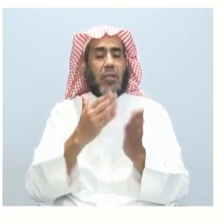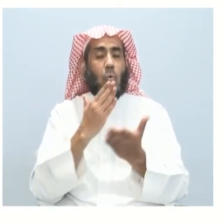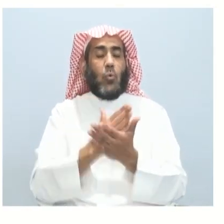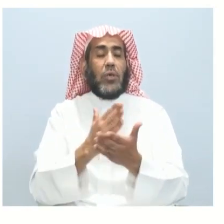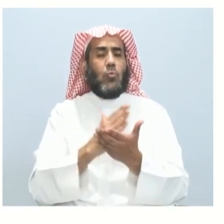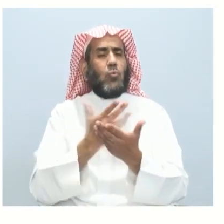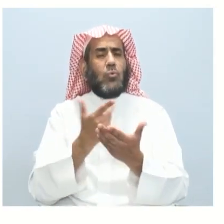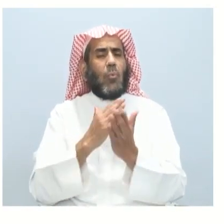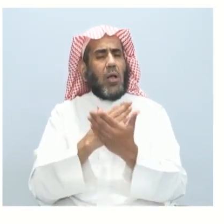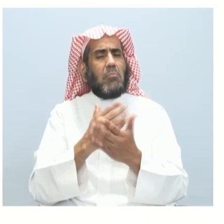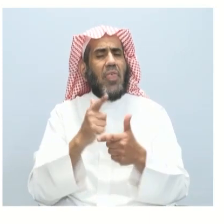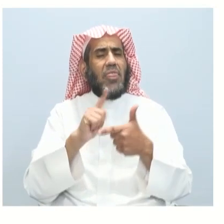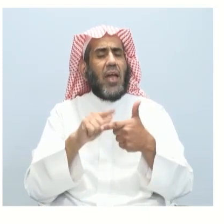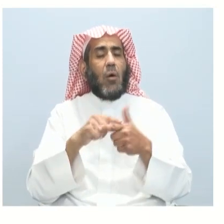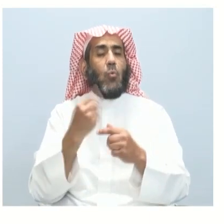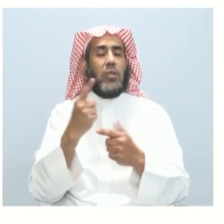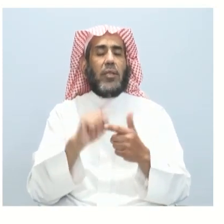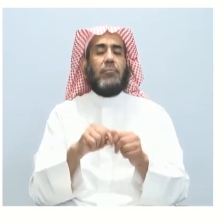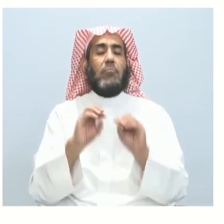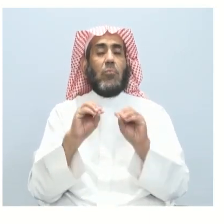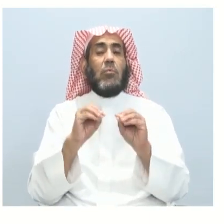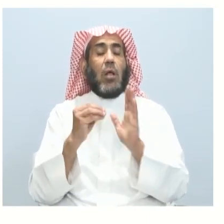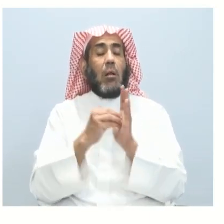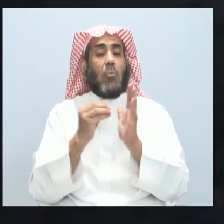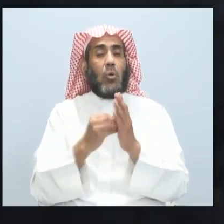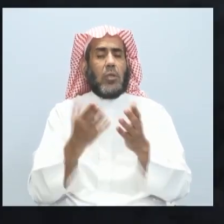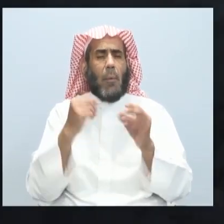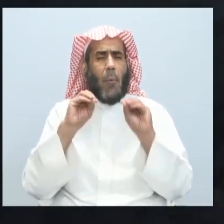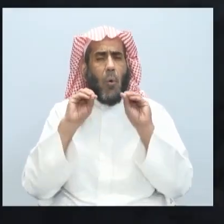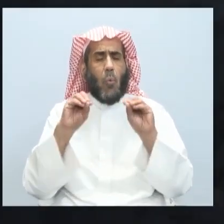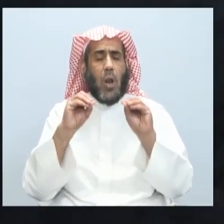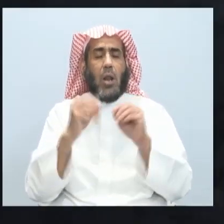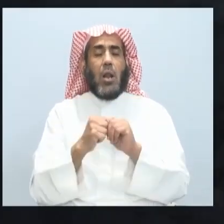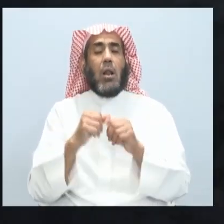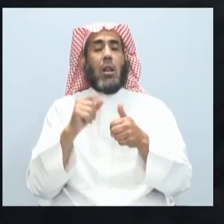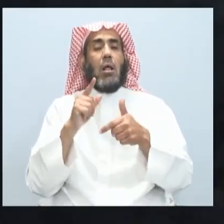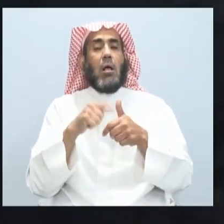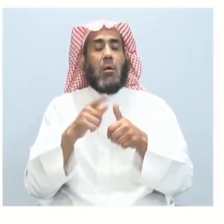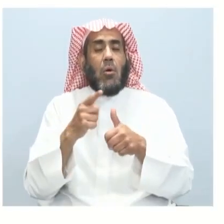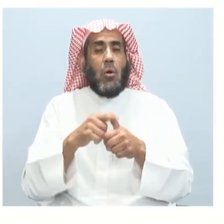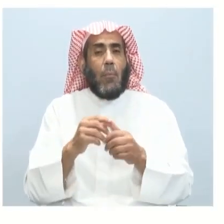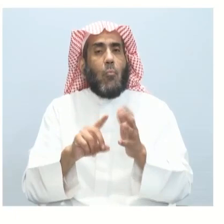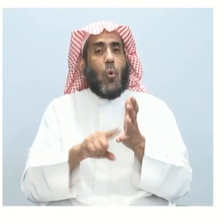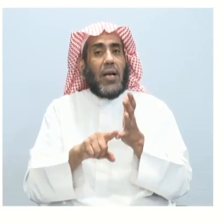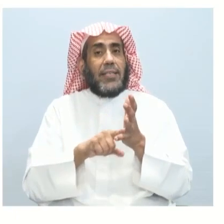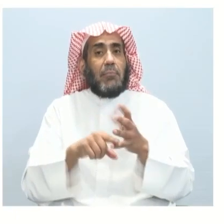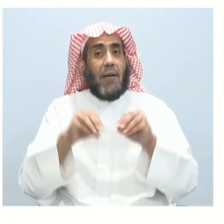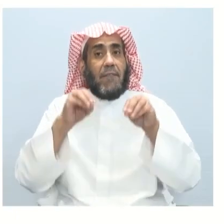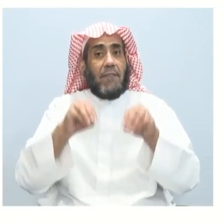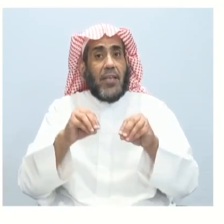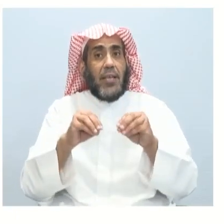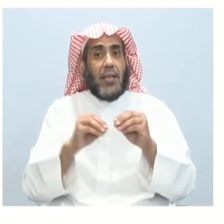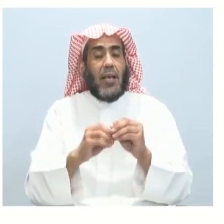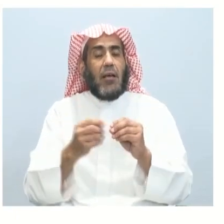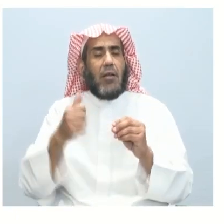الثانيه وصلنا اليها من ضمن الموضوعات التي تكلمنا عنها والتي مررنا بها الموضوع الاول مقدمه في النقد الادبي تعريفه اخذنا